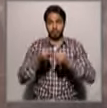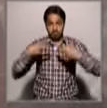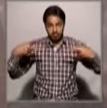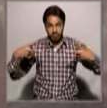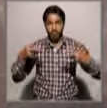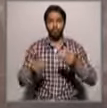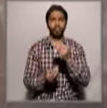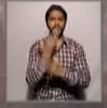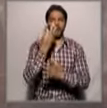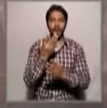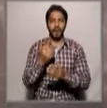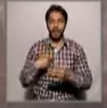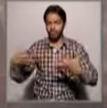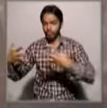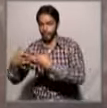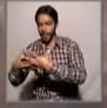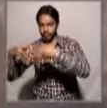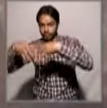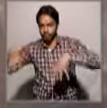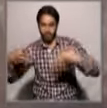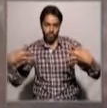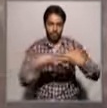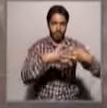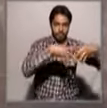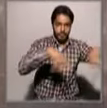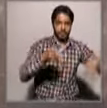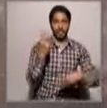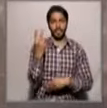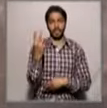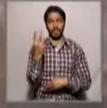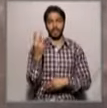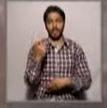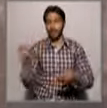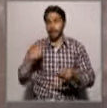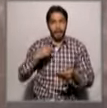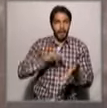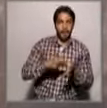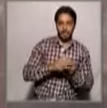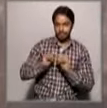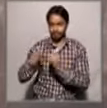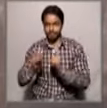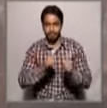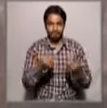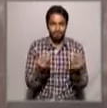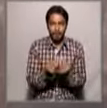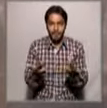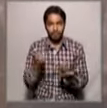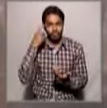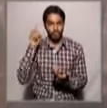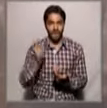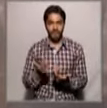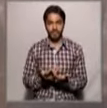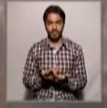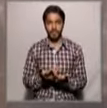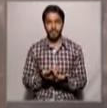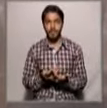بإجماع. الجماعة الثانية باطلة إلا أن تختلف النيات بين جماعة نافلة وجماعة فريضة. أحيانا بتبقى